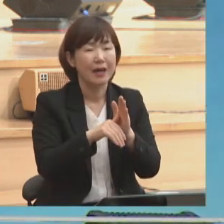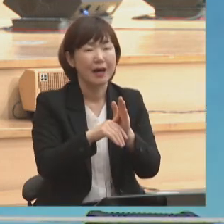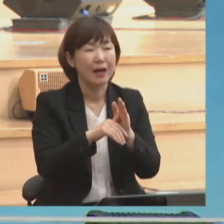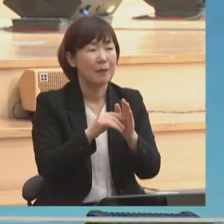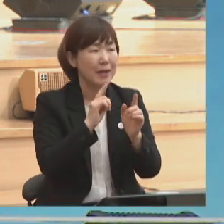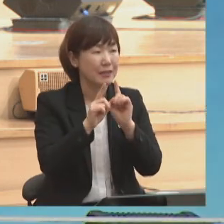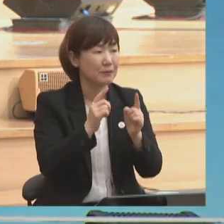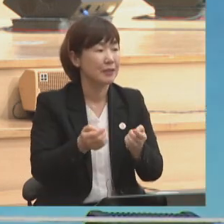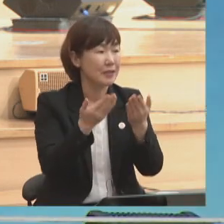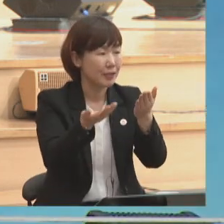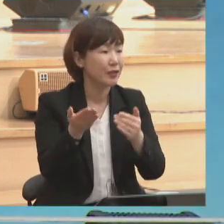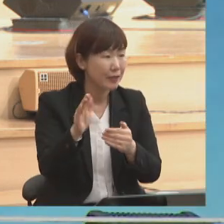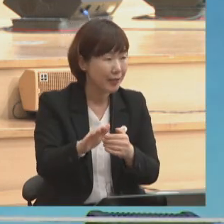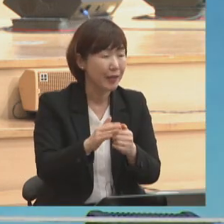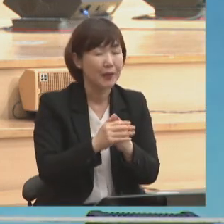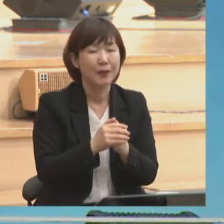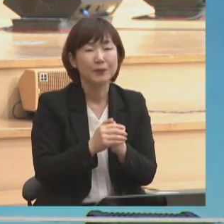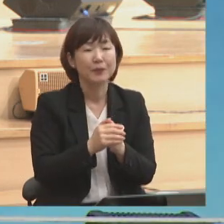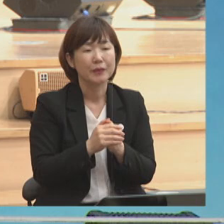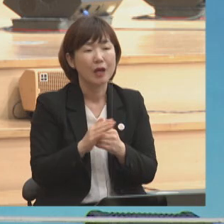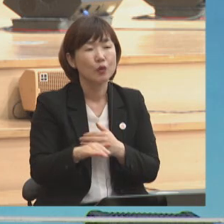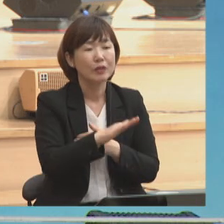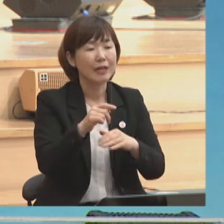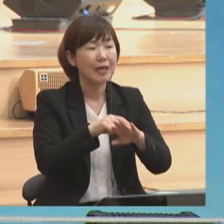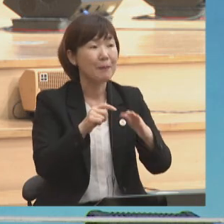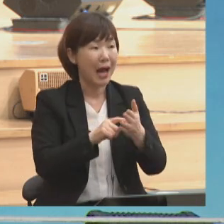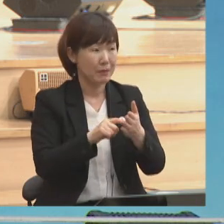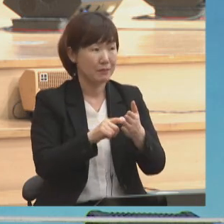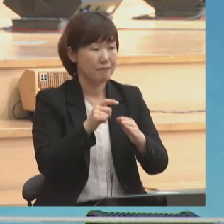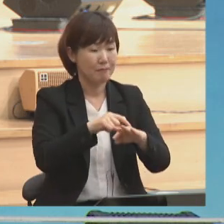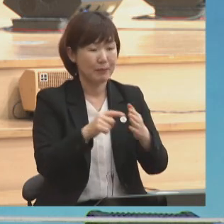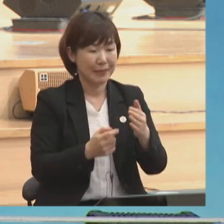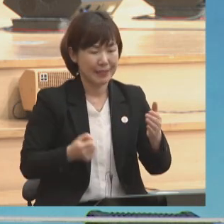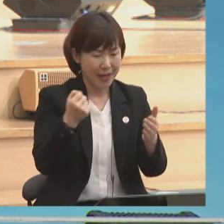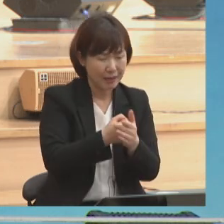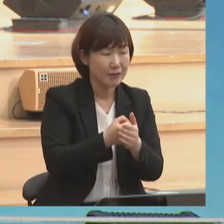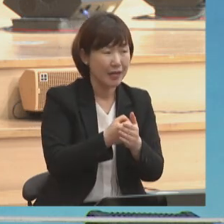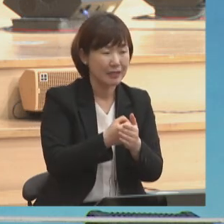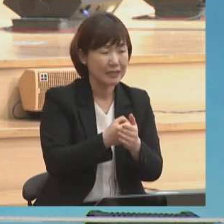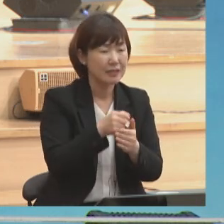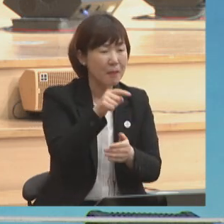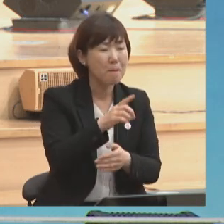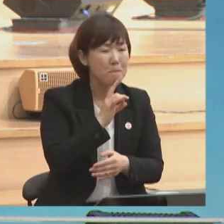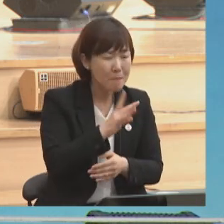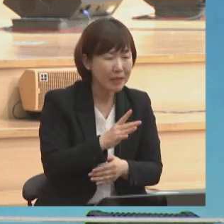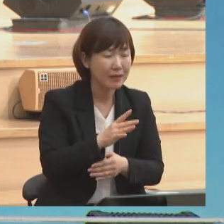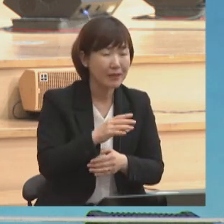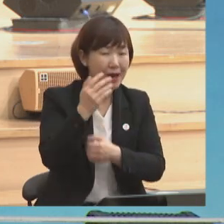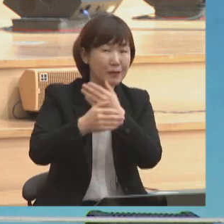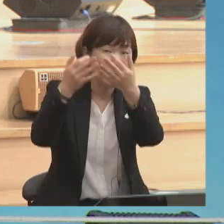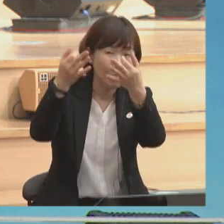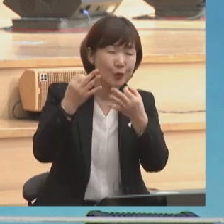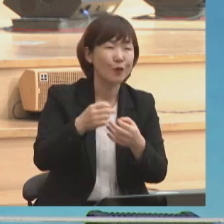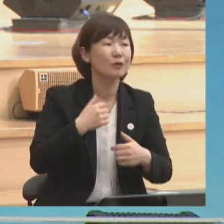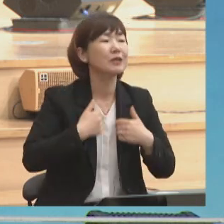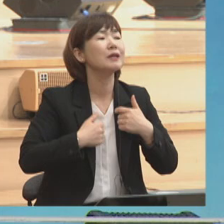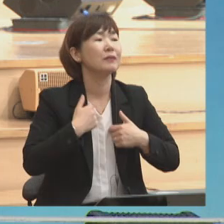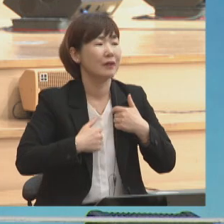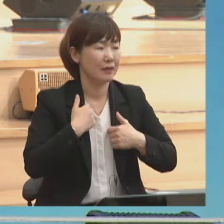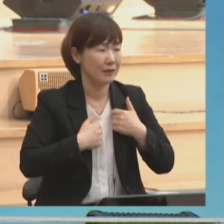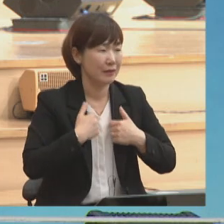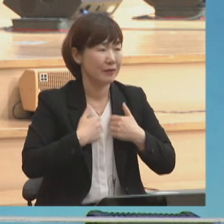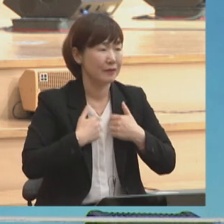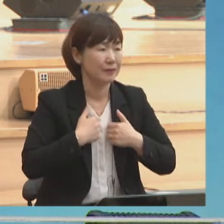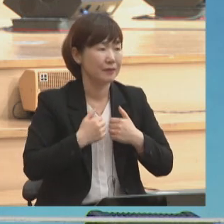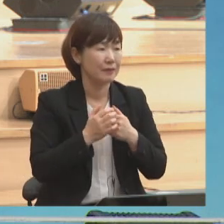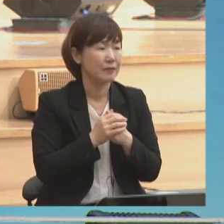않았는데 우리가 이렇게 딱 마음을 먹는 것 자체를 하나님이 너무 기뻐하시는 것 같아요. 진짜 너무 기뻐하시는 것 같아요.